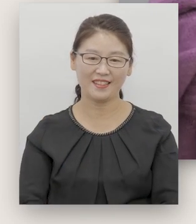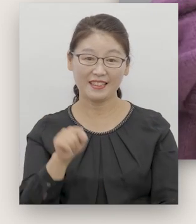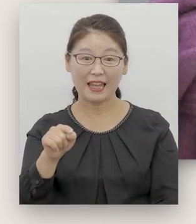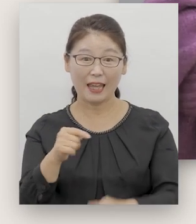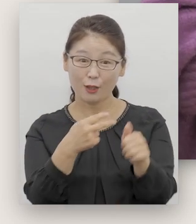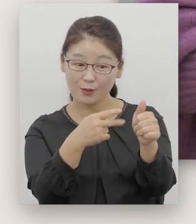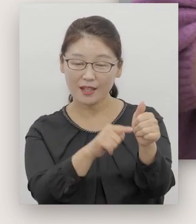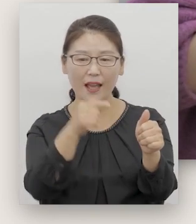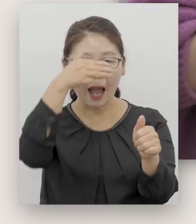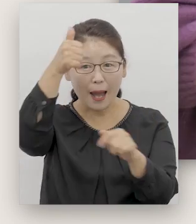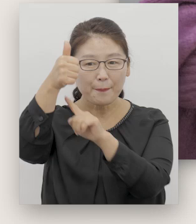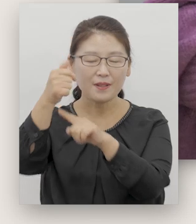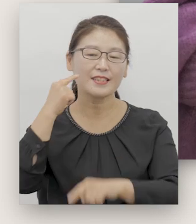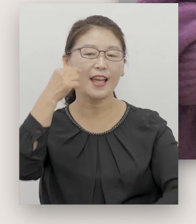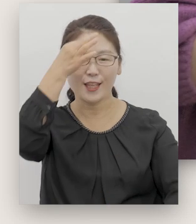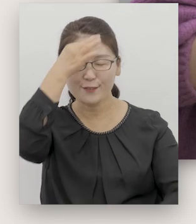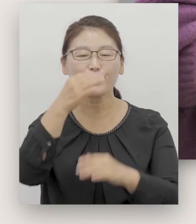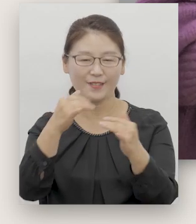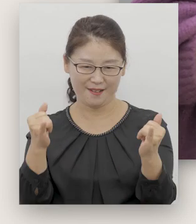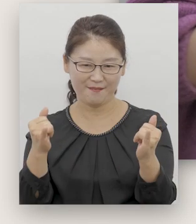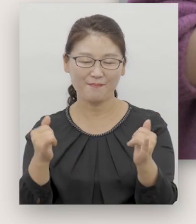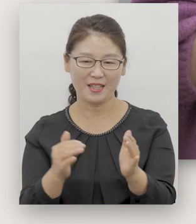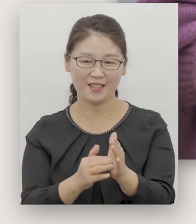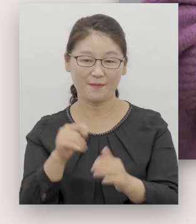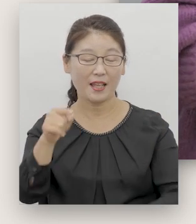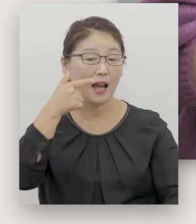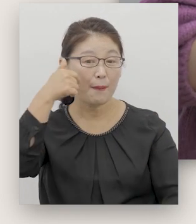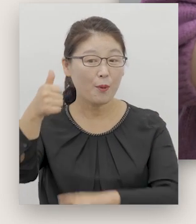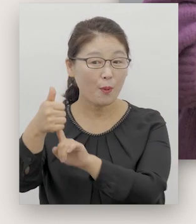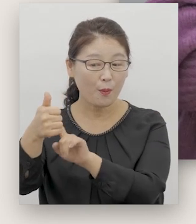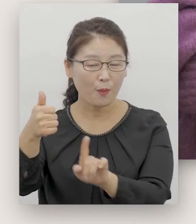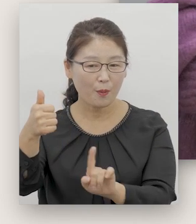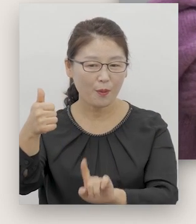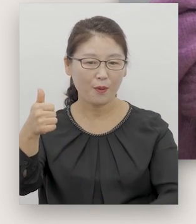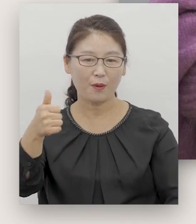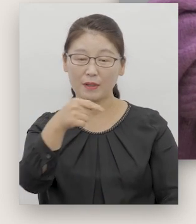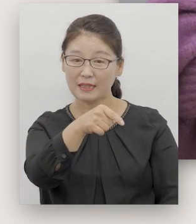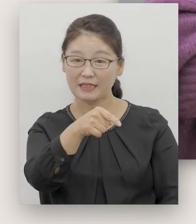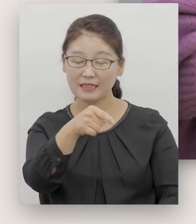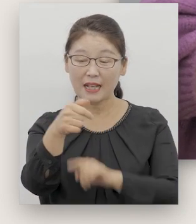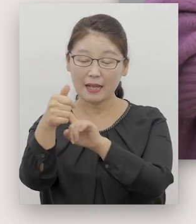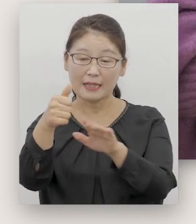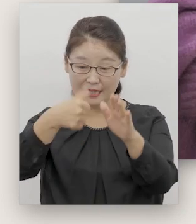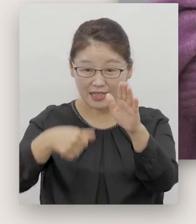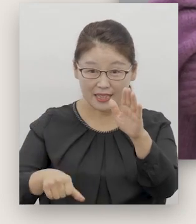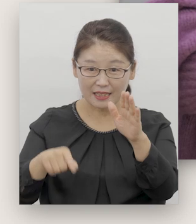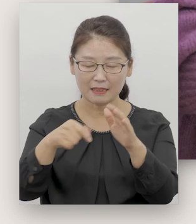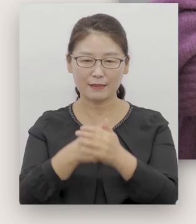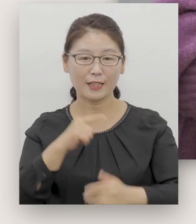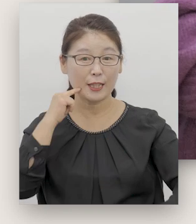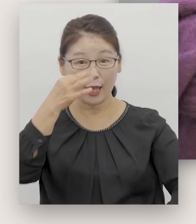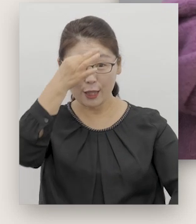이 아버지는 자식들이 예술적인 그런 성향을 갖고 있는 것에서 굉장히 너그러웠고, 굉장히 많은 부분